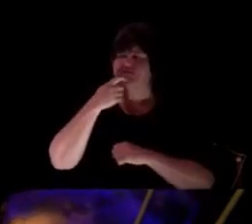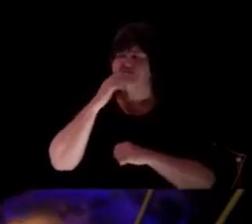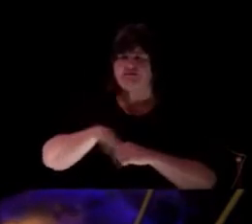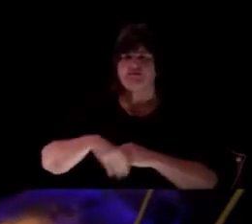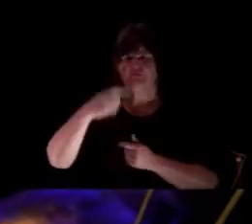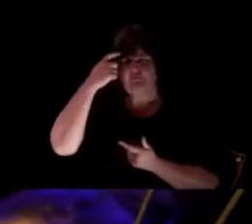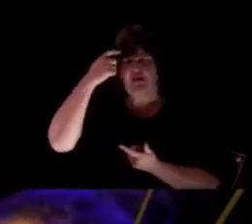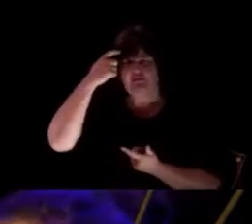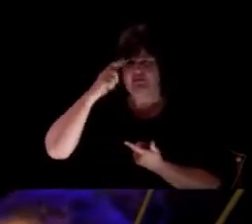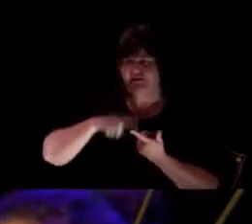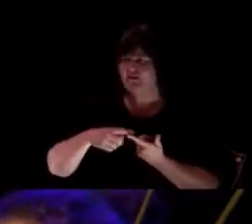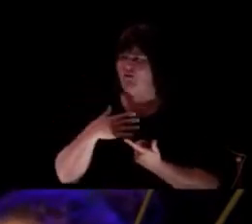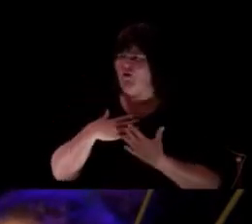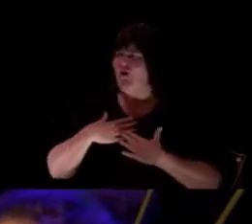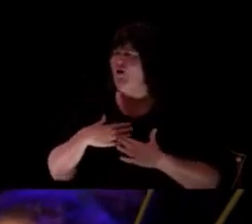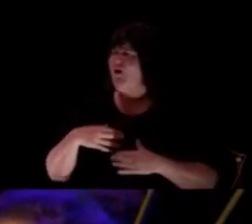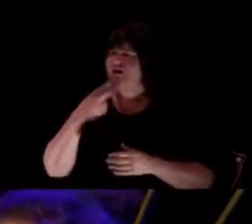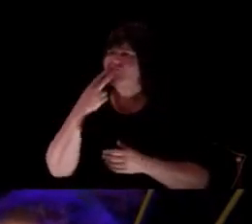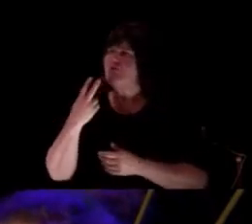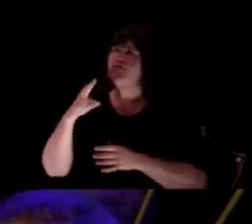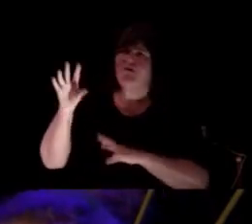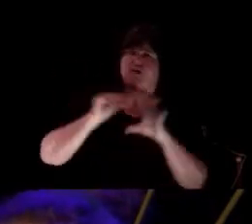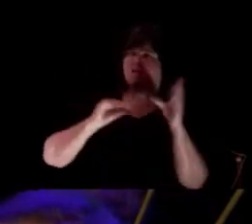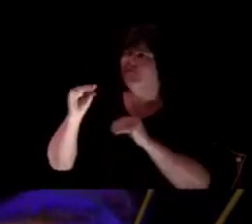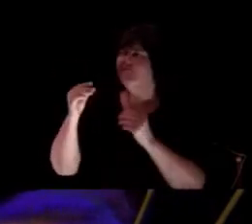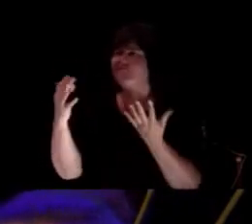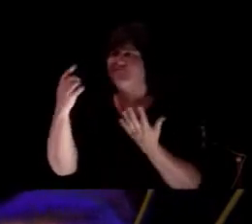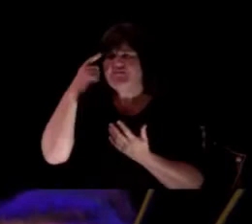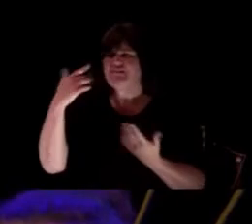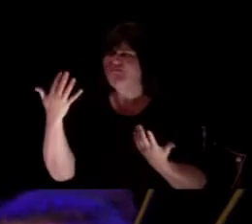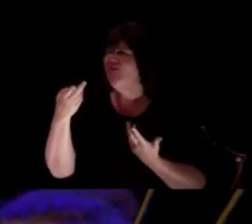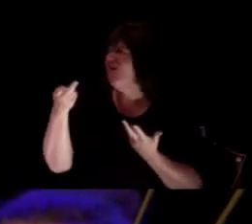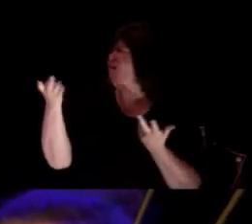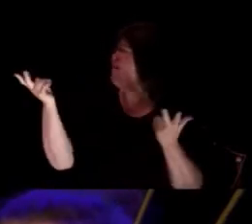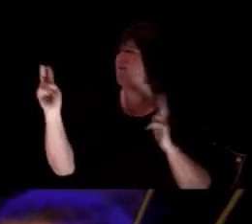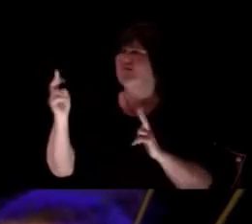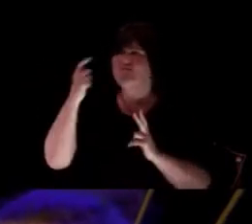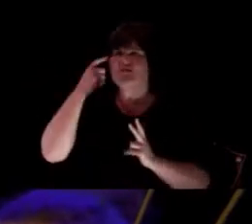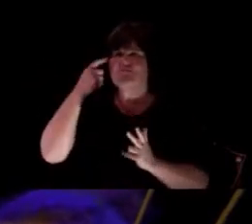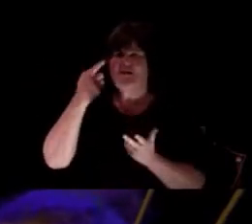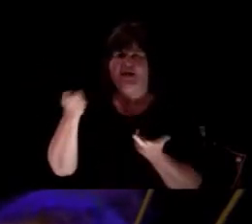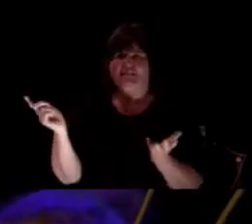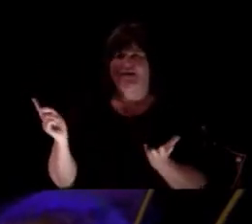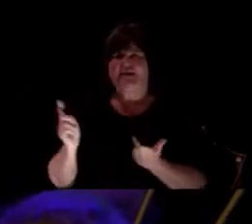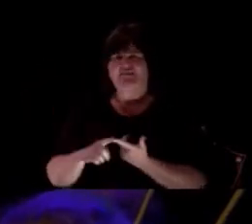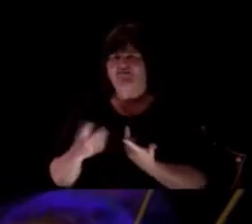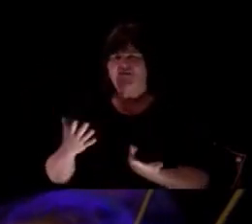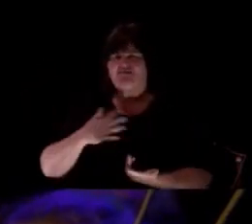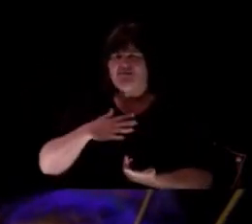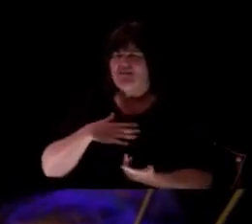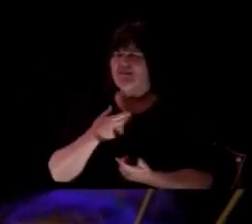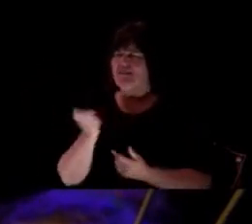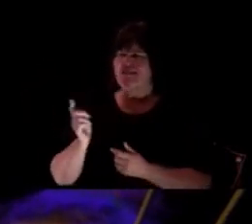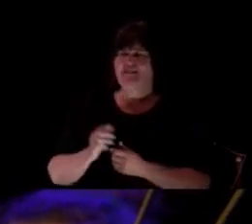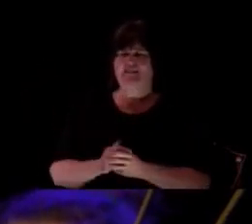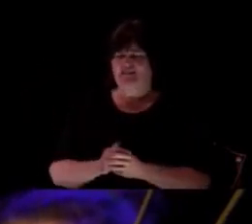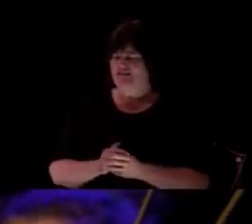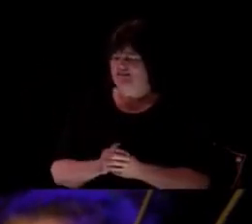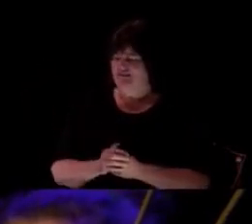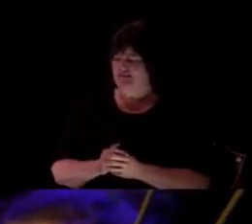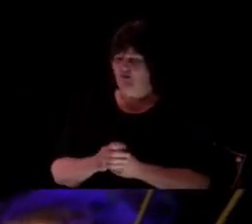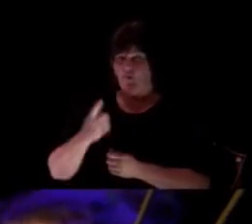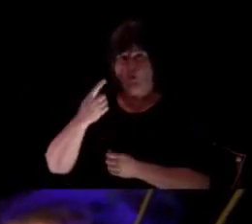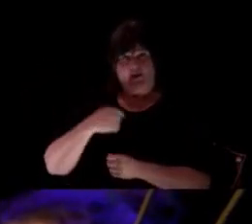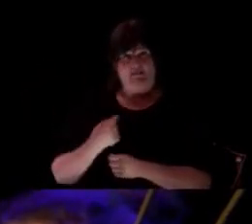å prøve å få vite hva som de rundt mener, og hva de rundt vil. Og jeg tenker at